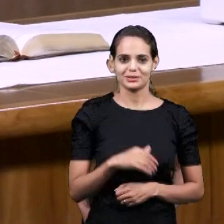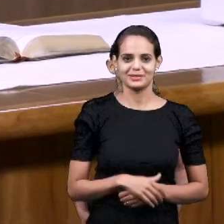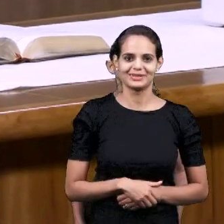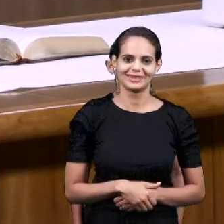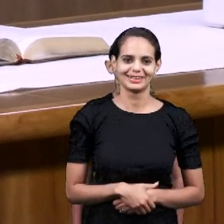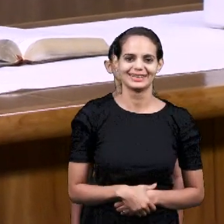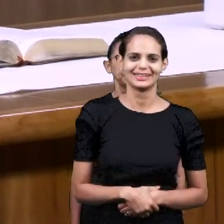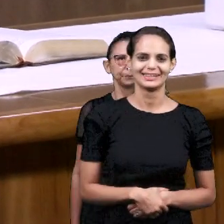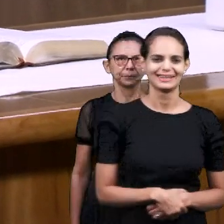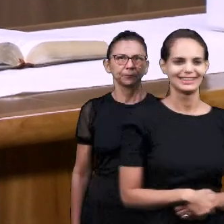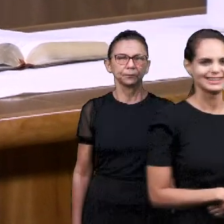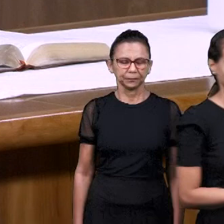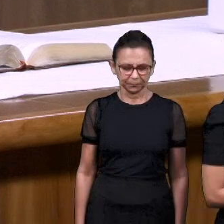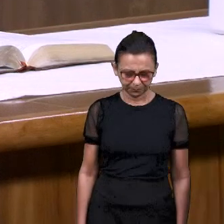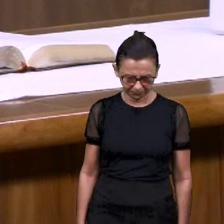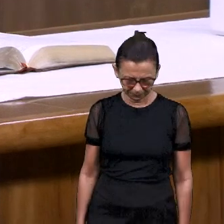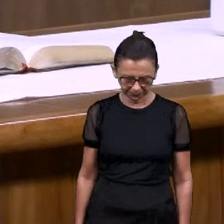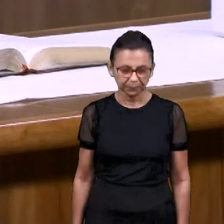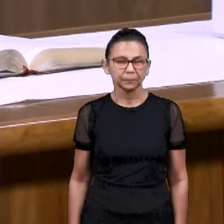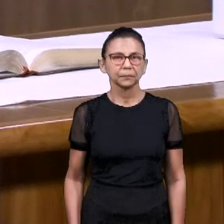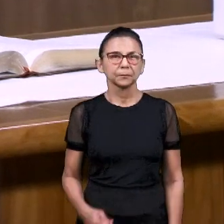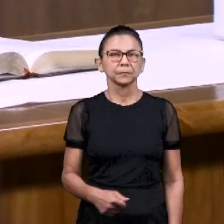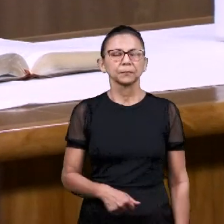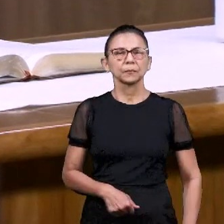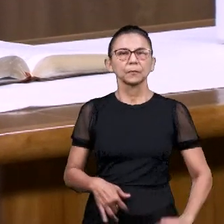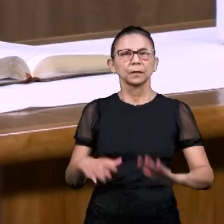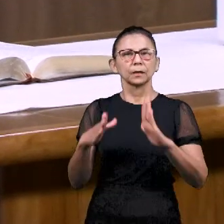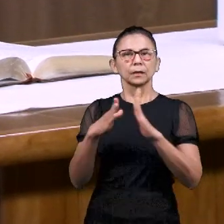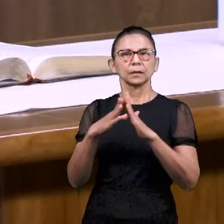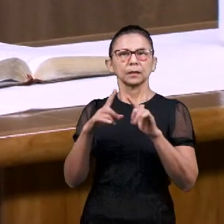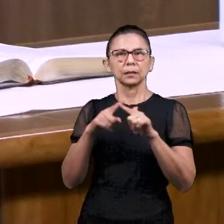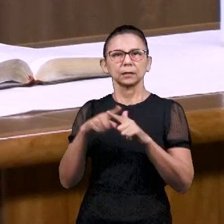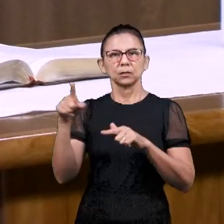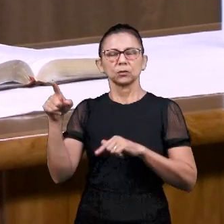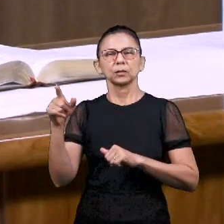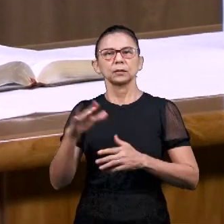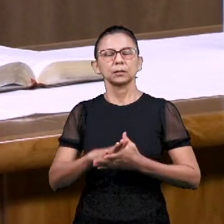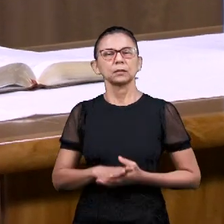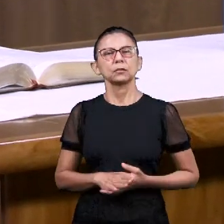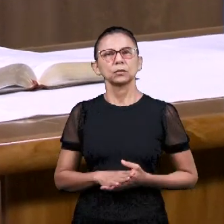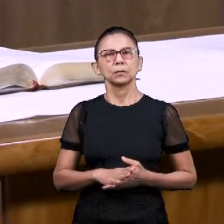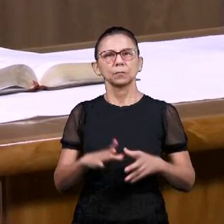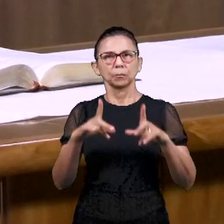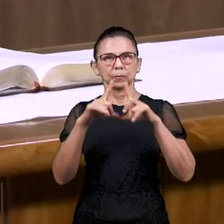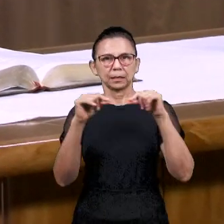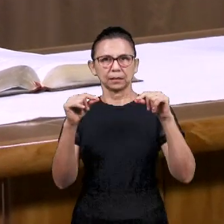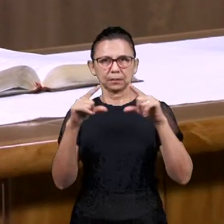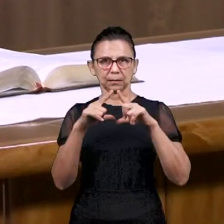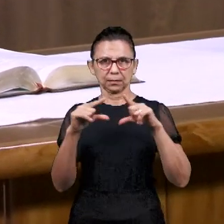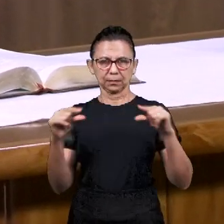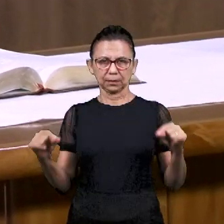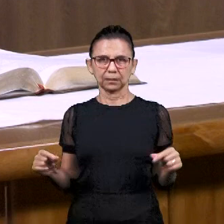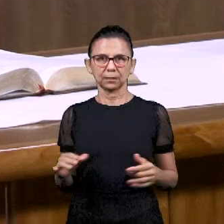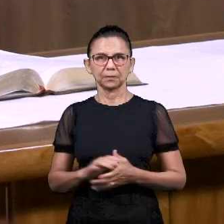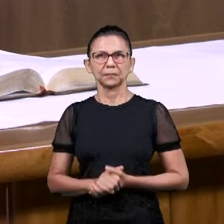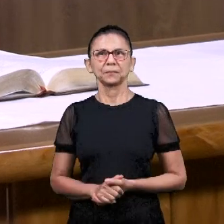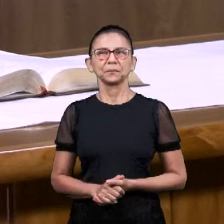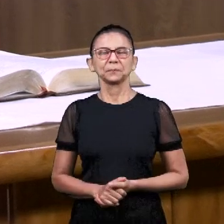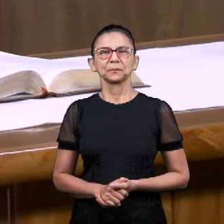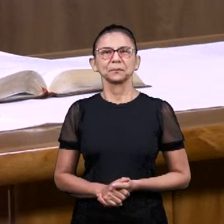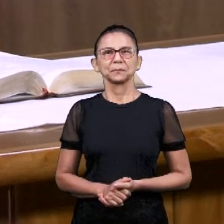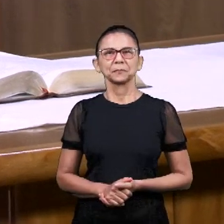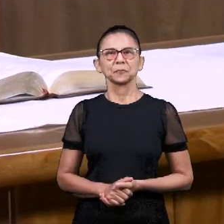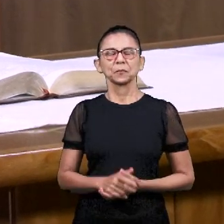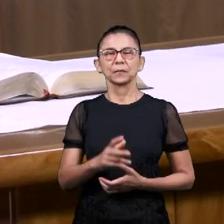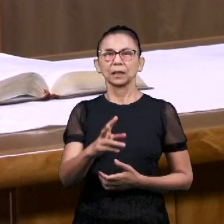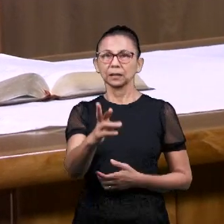les jeunes vont apporter la réponse. Ils sont dans une église au centre de Brasilia, vont donner la première réponse et après on va